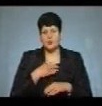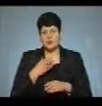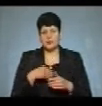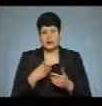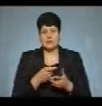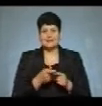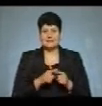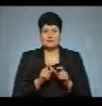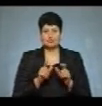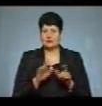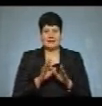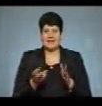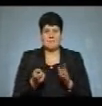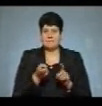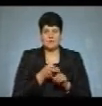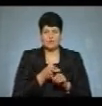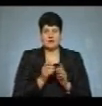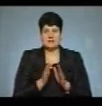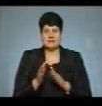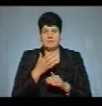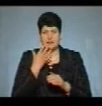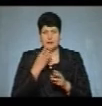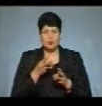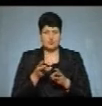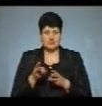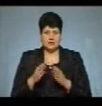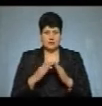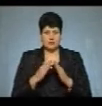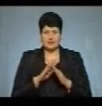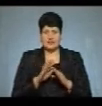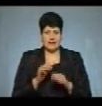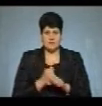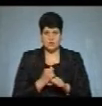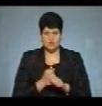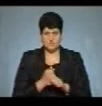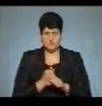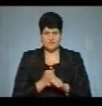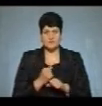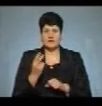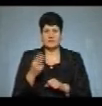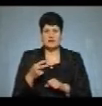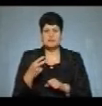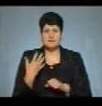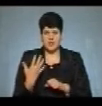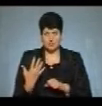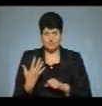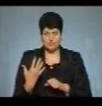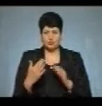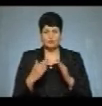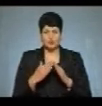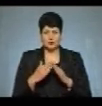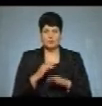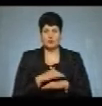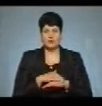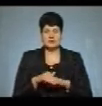дані пункти не є підключені до системи теплопостачання будинку і не працюють. В 25-му будинку по